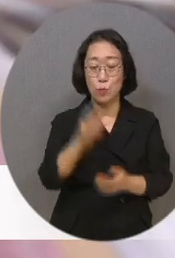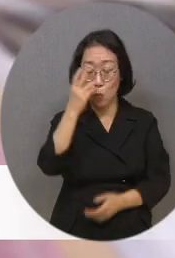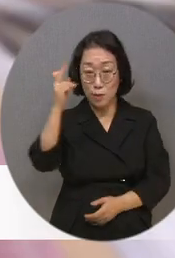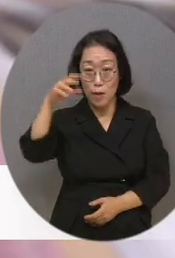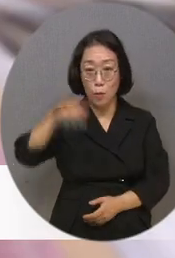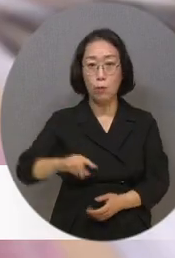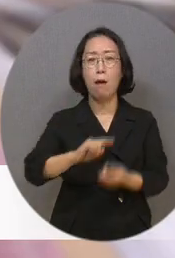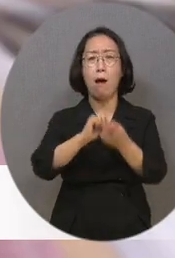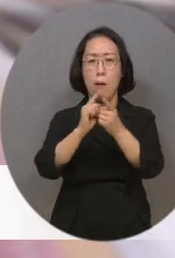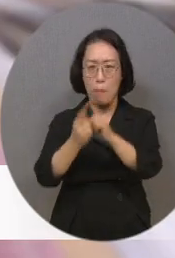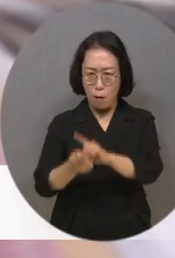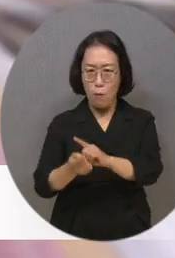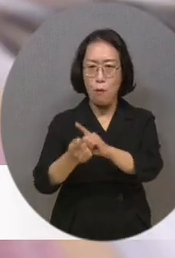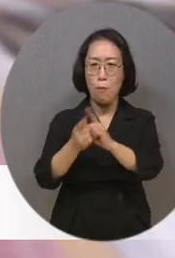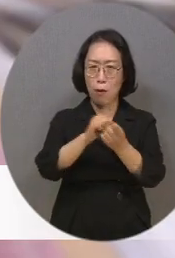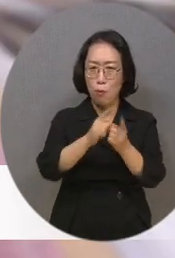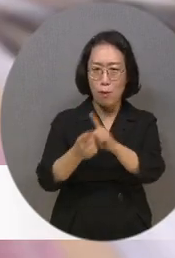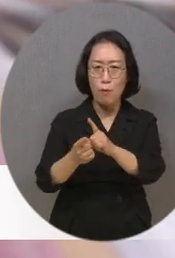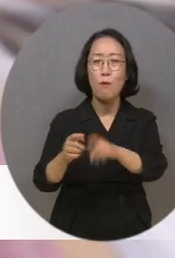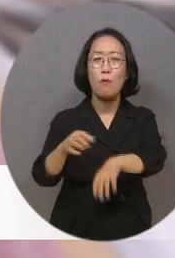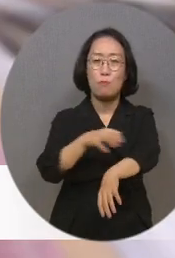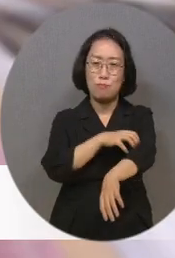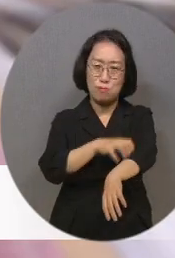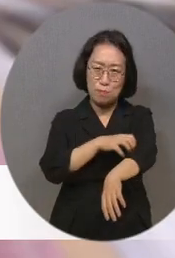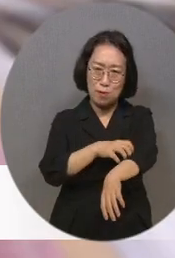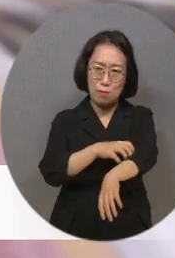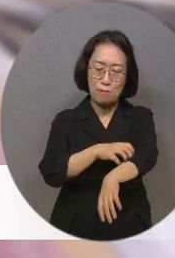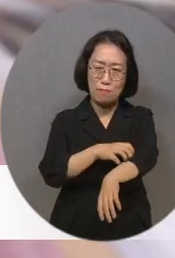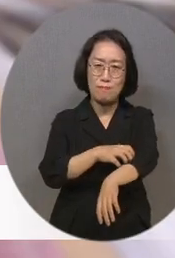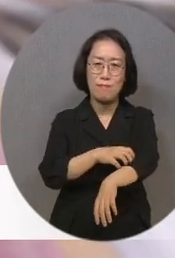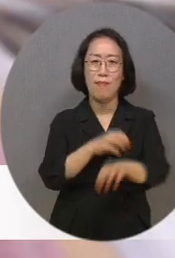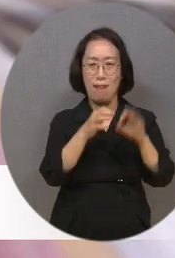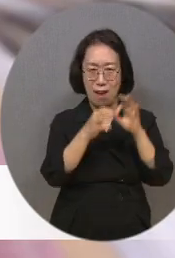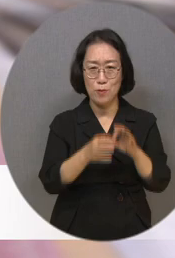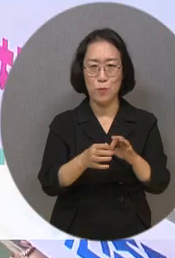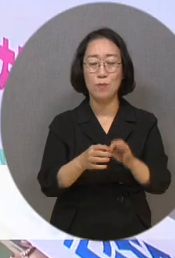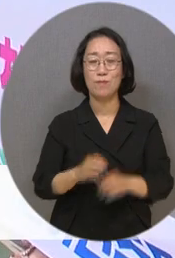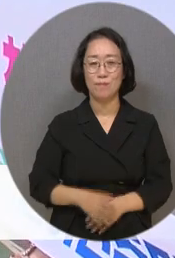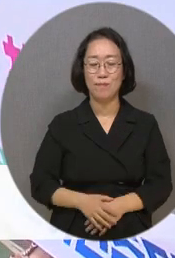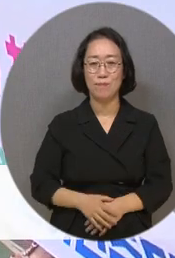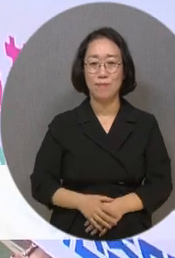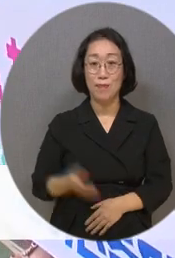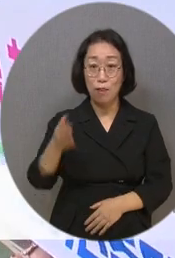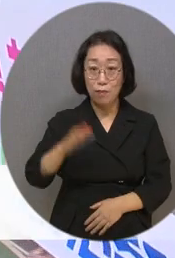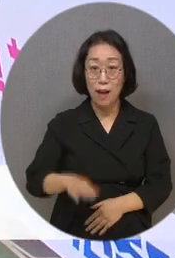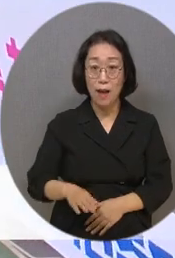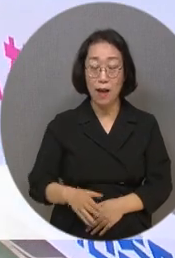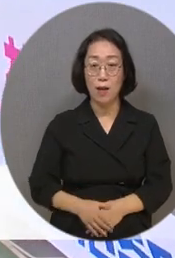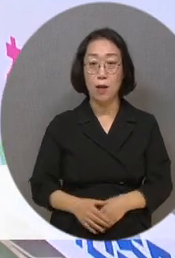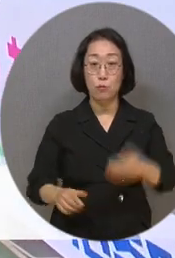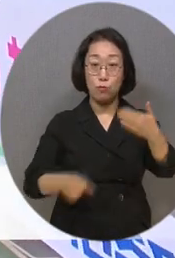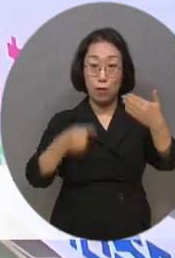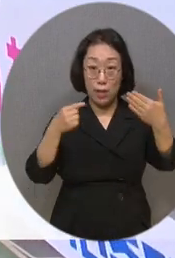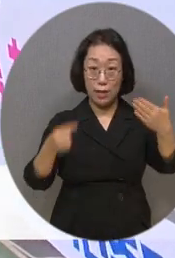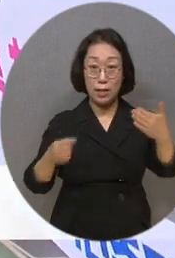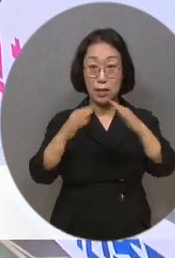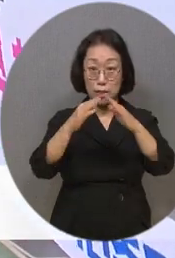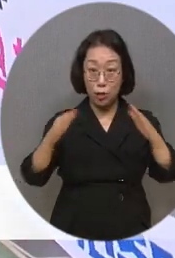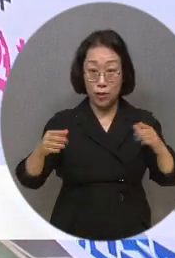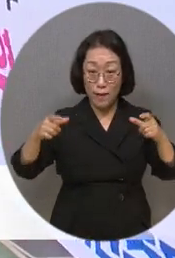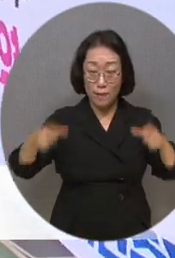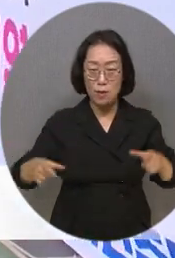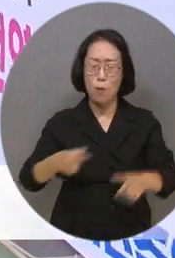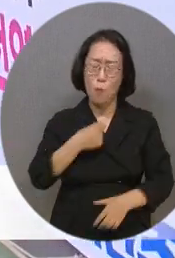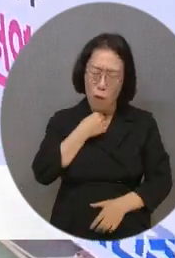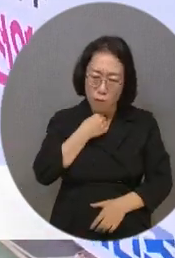용산역에 내린 다음 열차를 다시 갈아타고 이동하는 불편을 겪어왔습니다. 그러나 이달 1일 전남도민들의 숙원